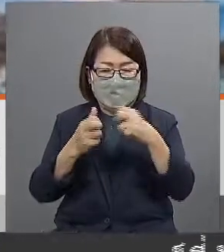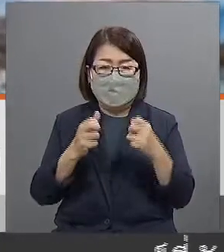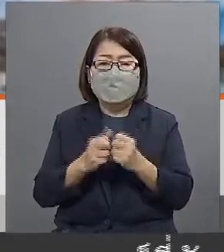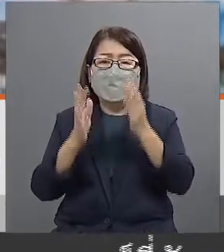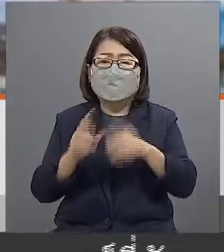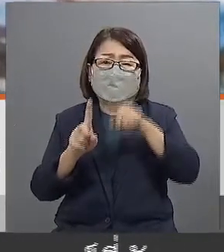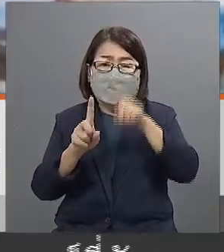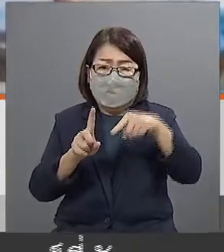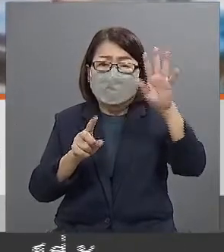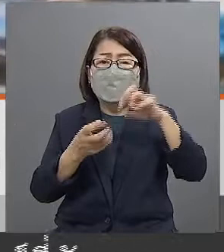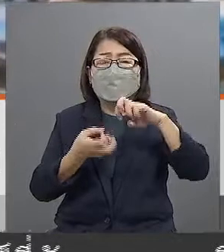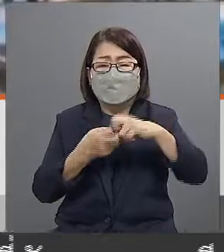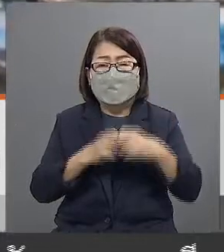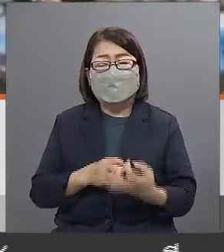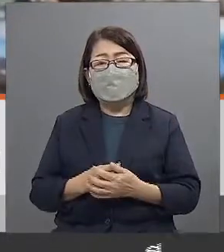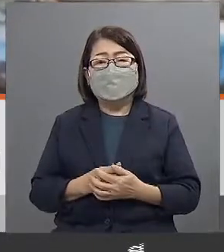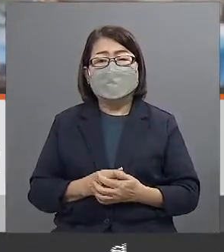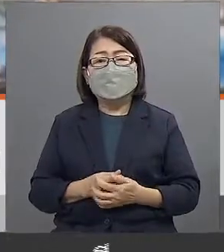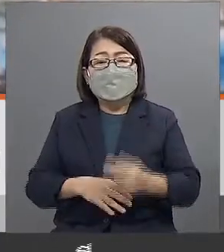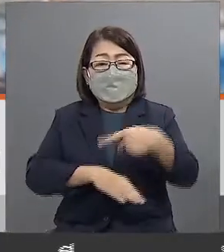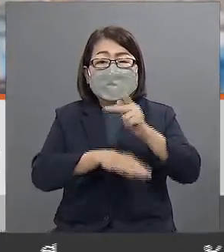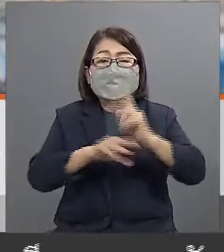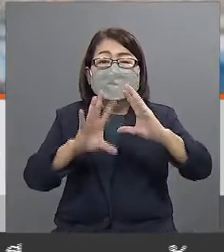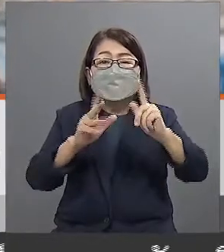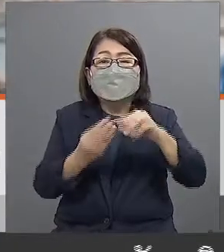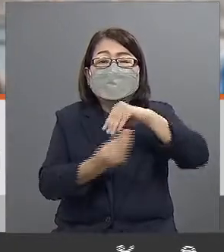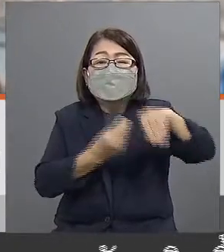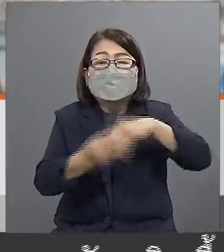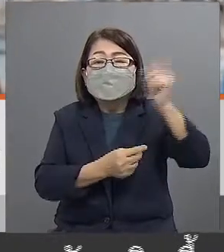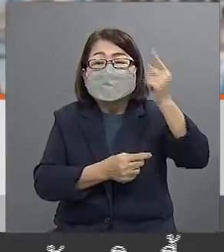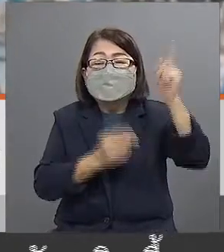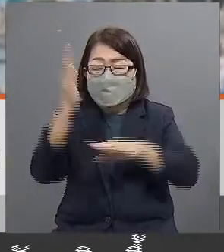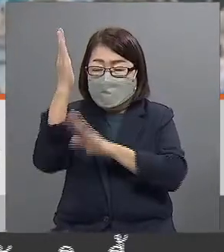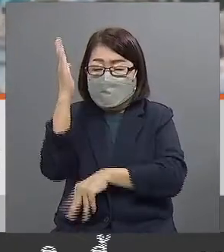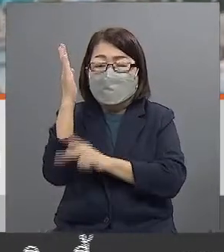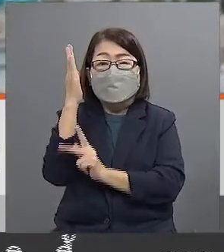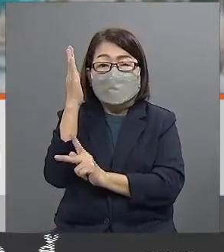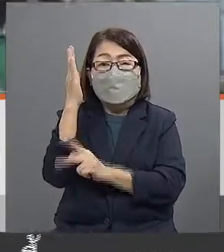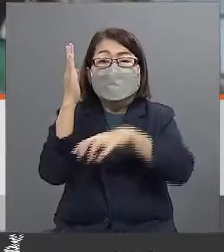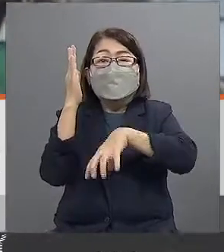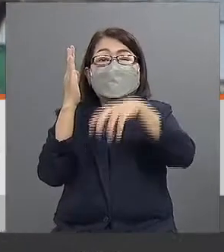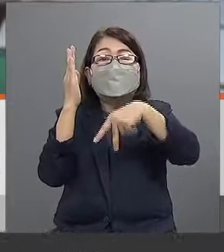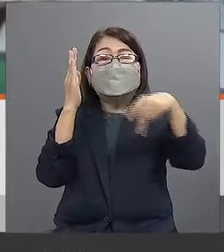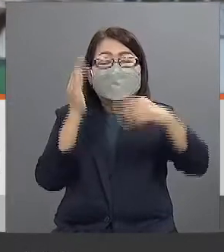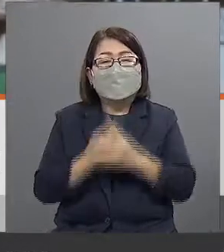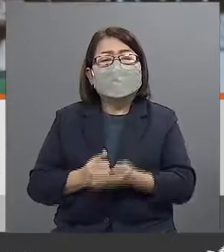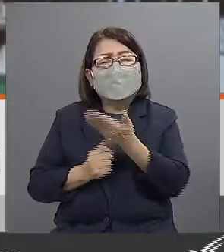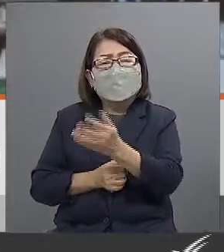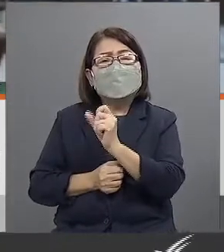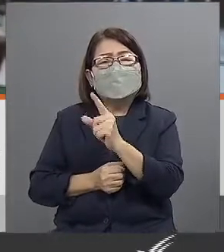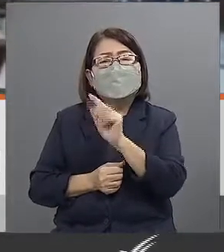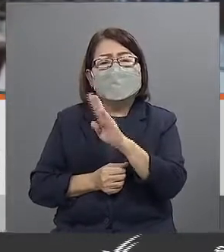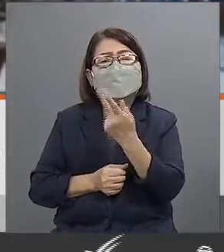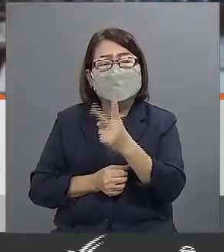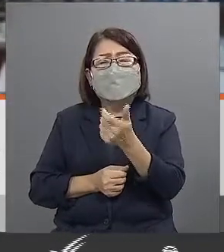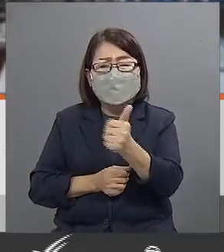นาฏประเสริฐวงศ์นาประธานชมรมธุรกิจท่องเที่ยวเกาะพีพีเรียบร้องไห้สปกค่ะเปิดพื้นที่เกาะพีพีอีรับ